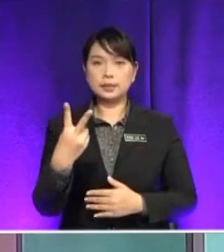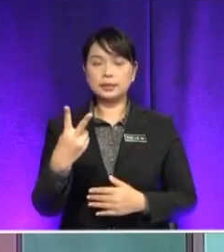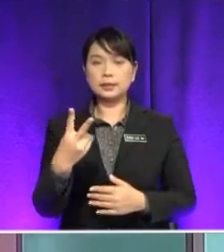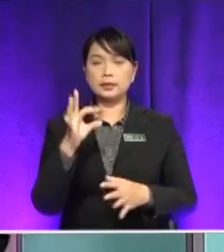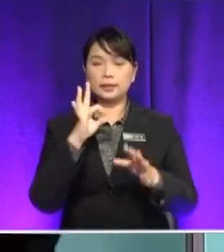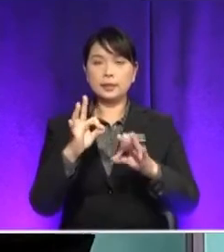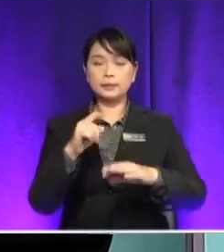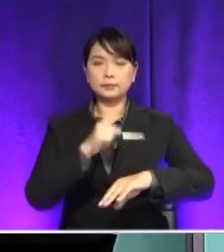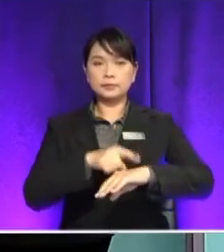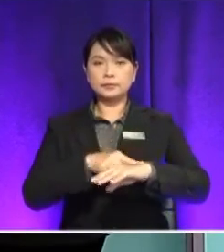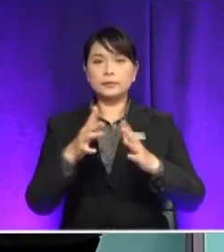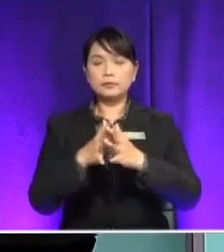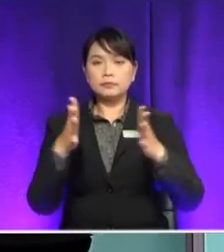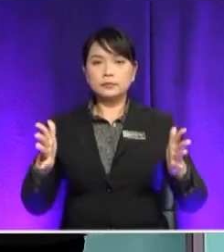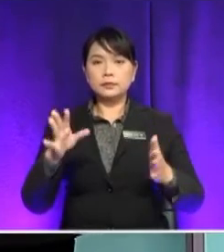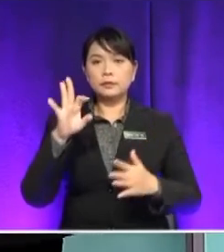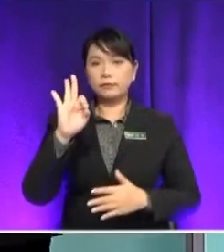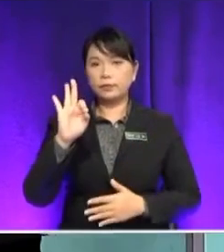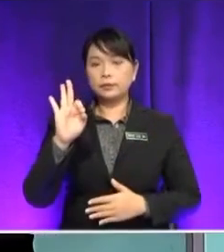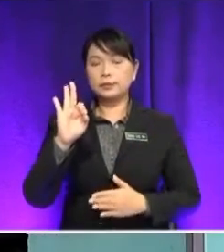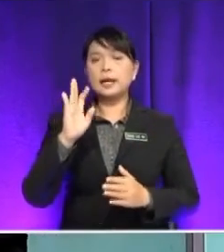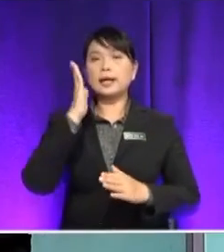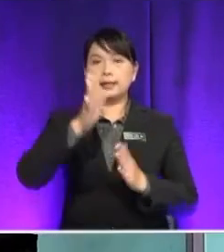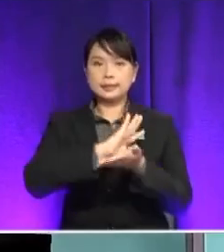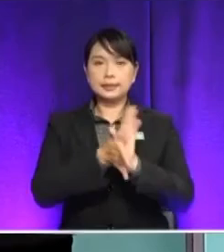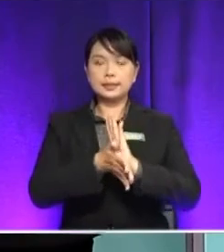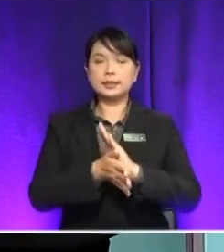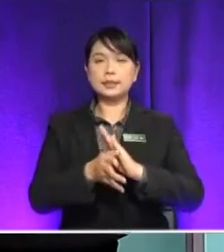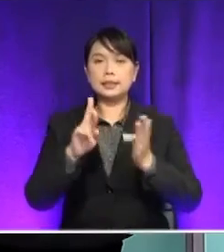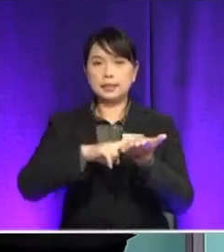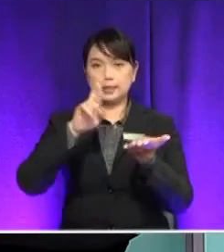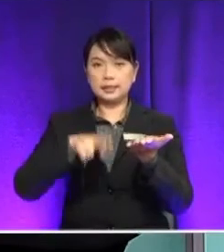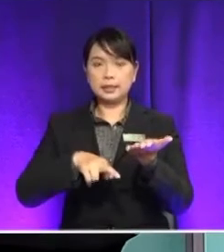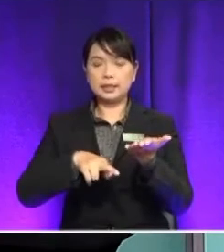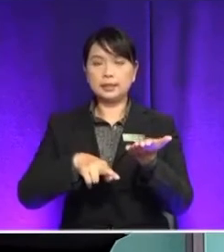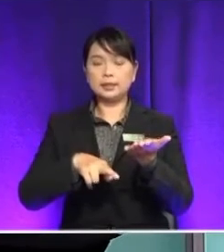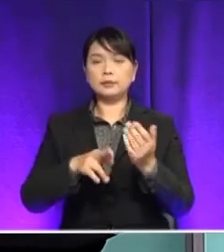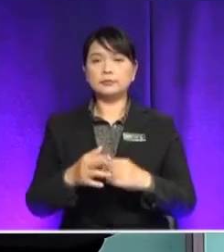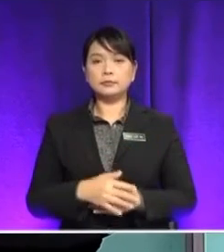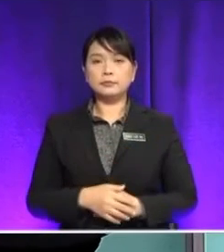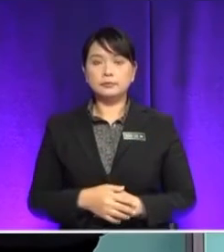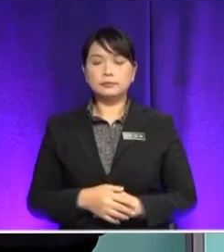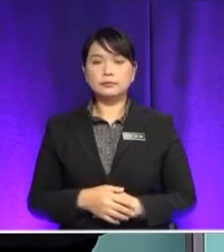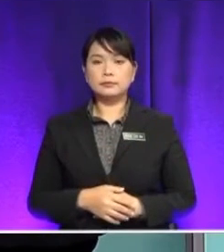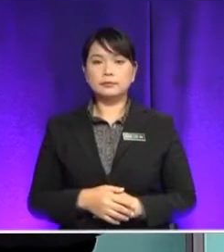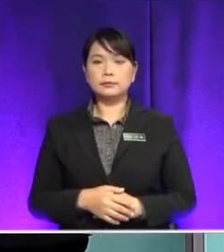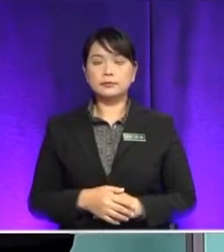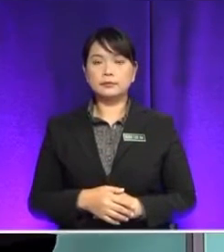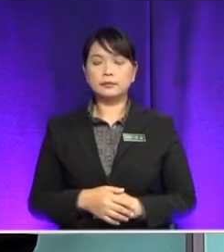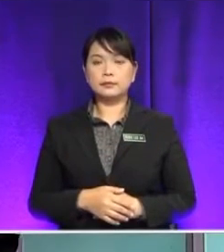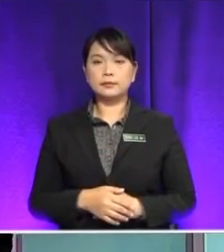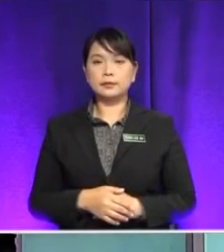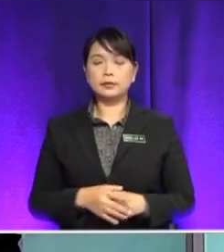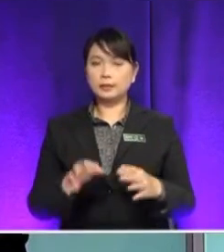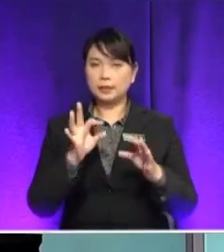maka frekuensi dia akan jadi lebih rendah lebih rendah kalau temponya lebih kecil Ma frekuensi jacket jadi lebih tinggi jadi